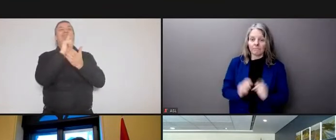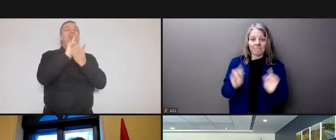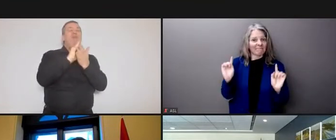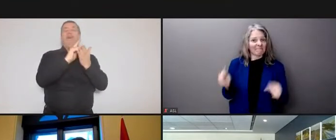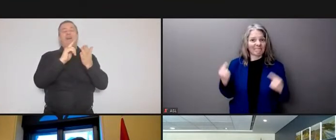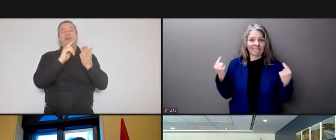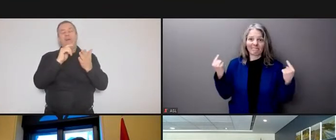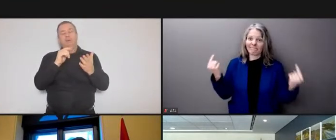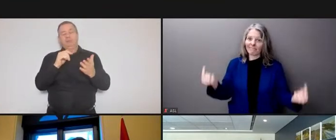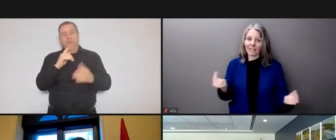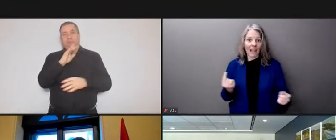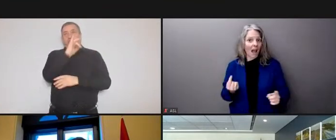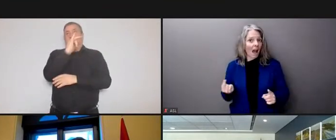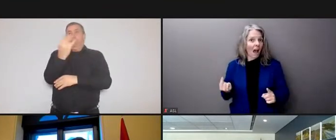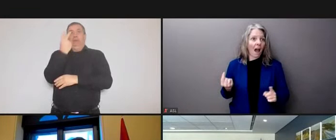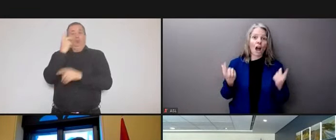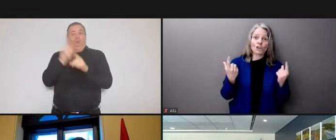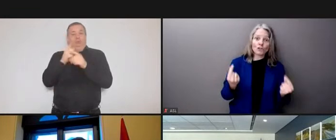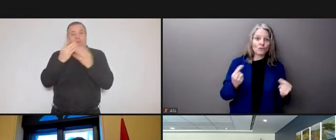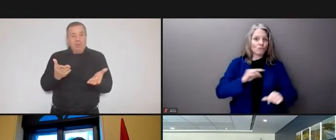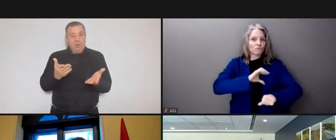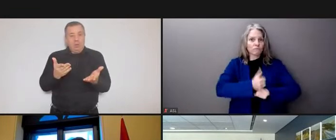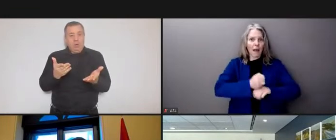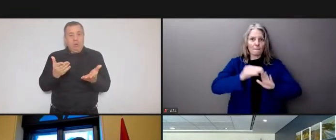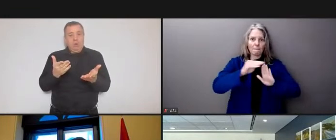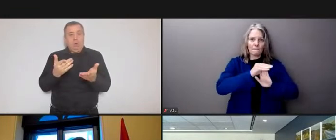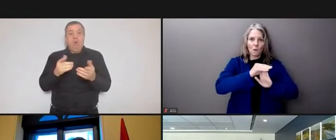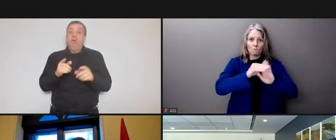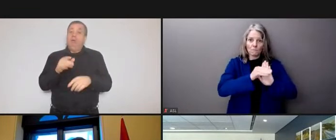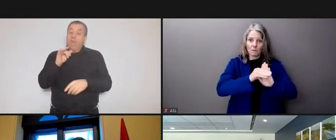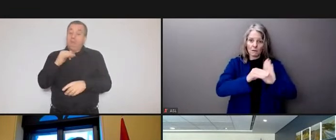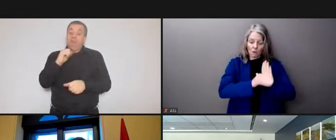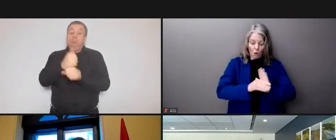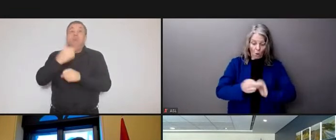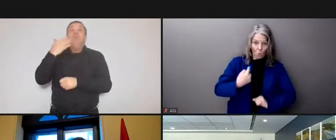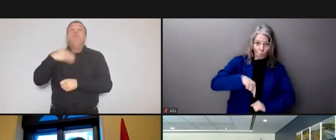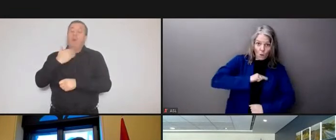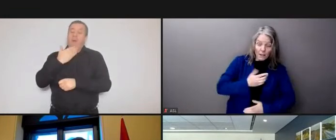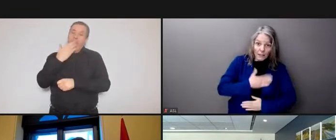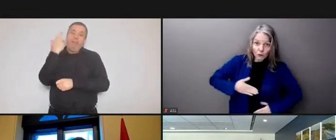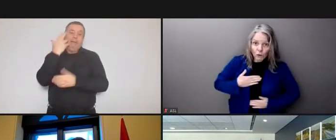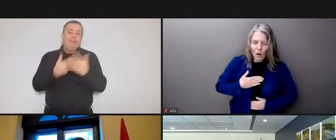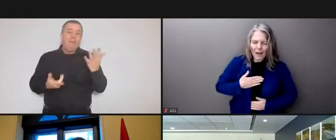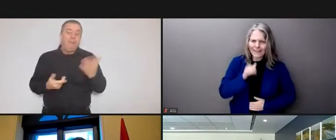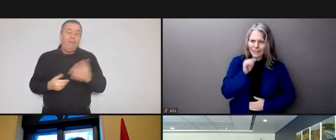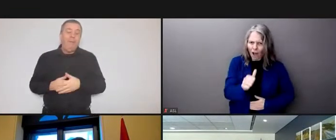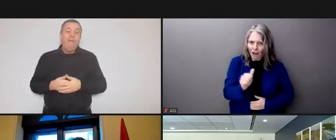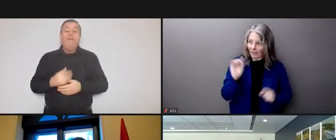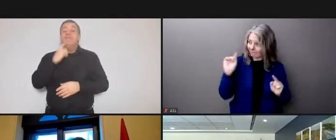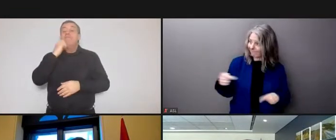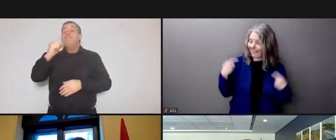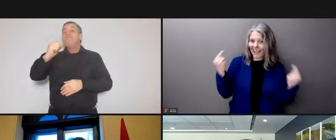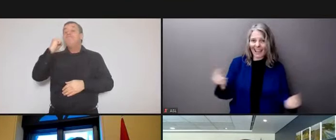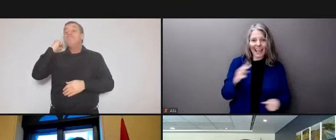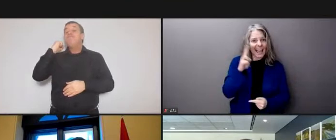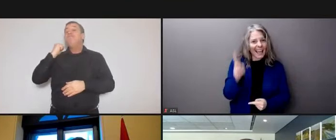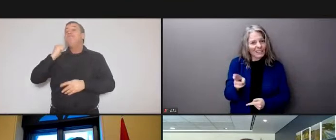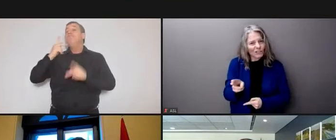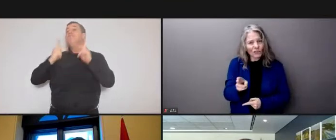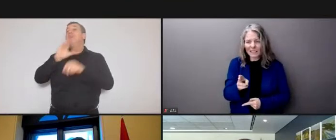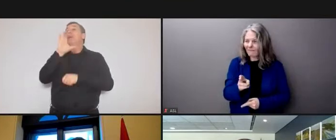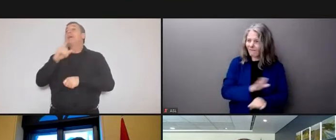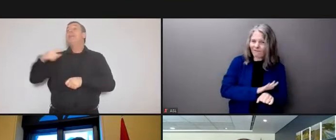précédent et pour des bonnes raisons la grande majorité des canadiens